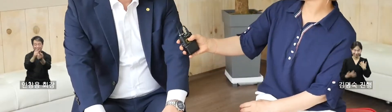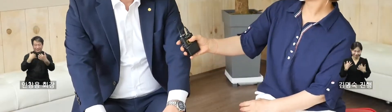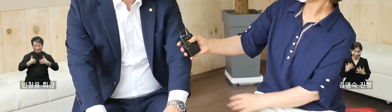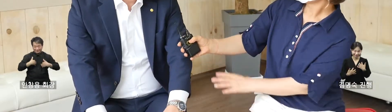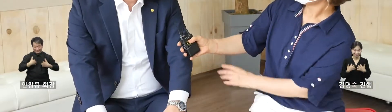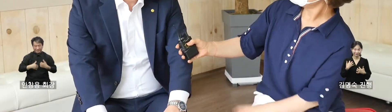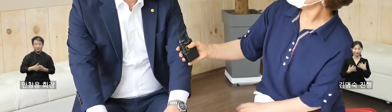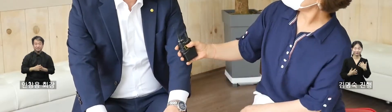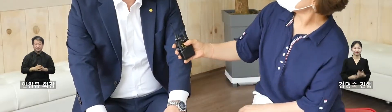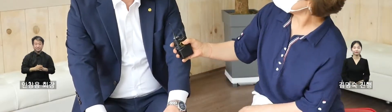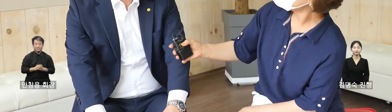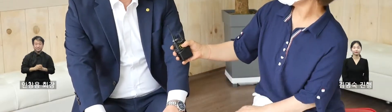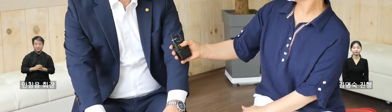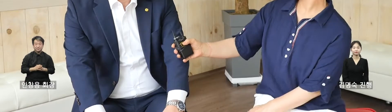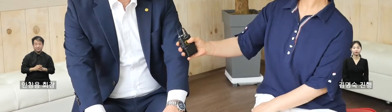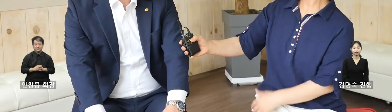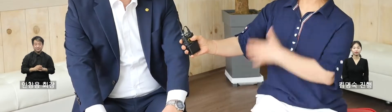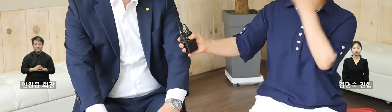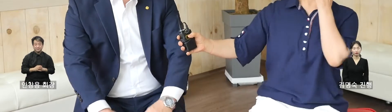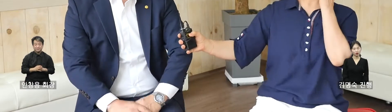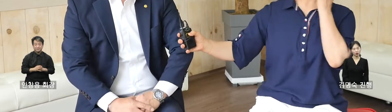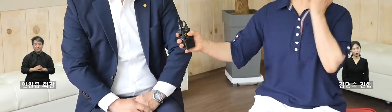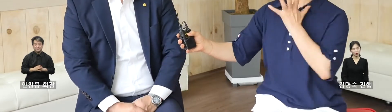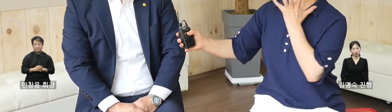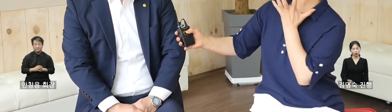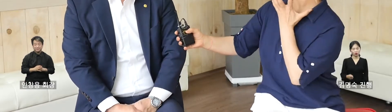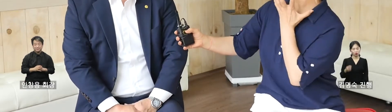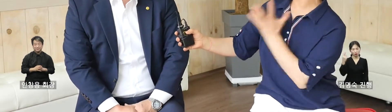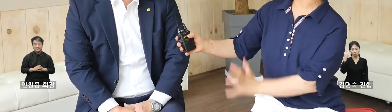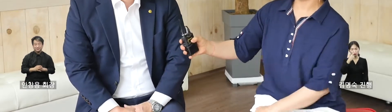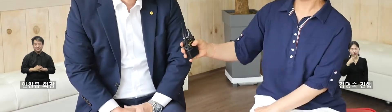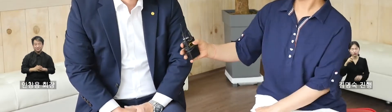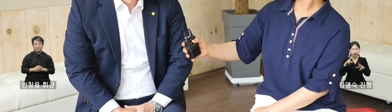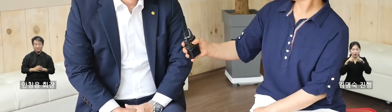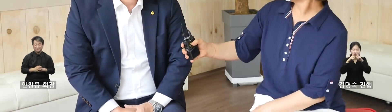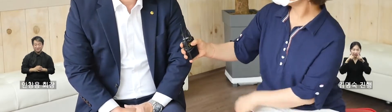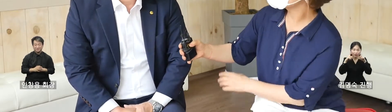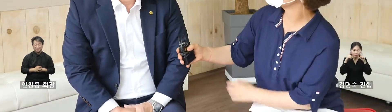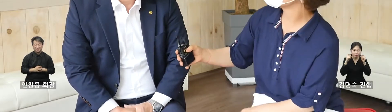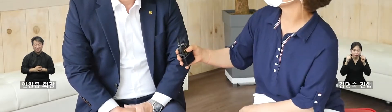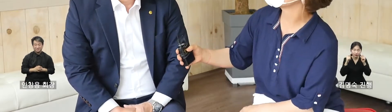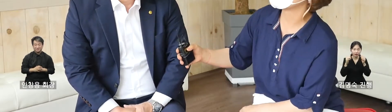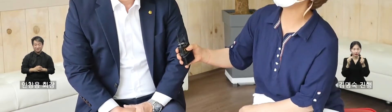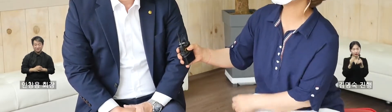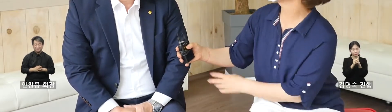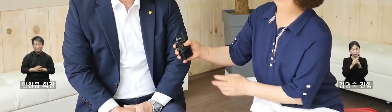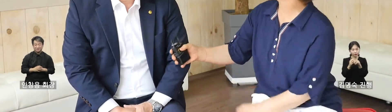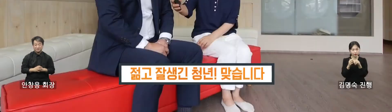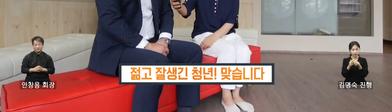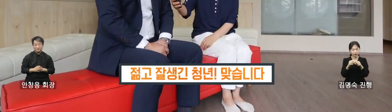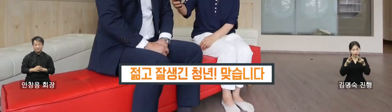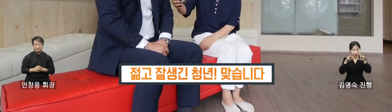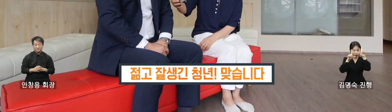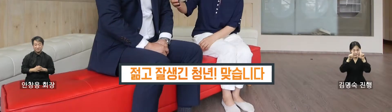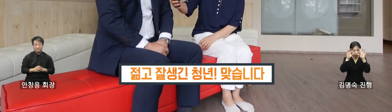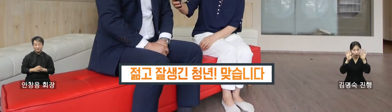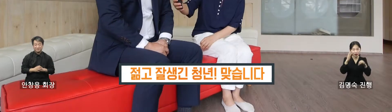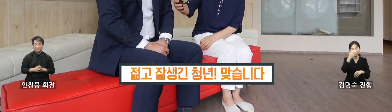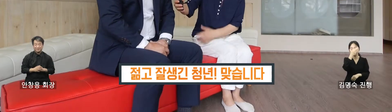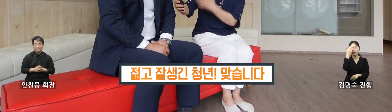반갑습니다. 아, 우리 회장님이 이게 마스크 때문에 엄청 젊은 청년